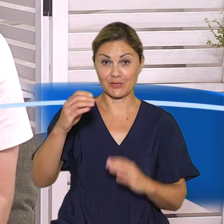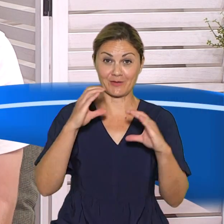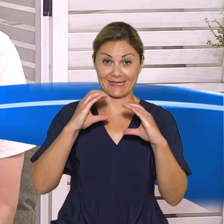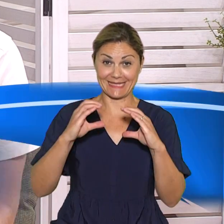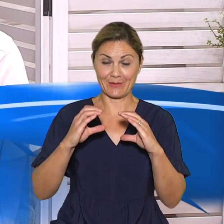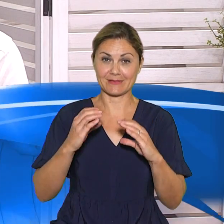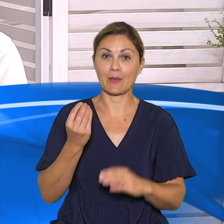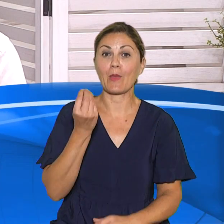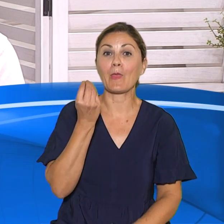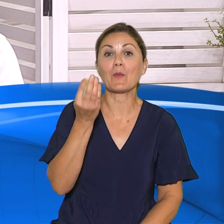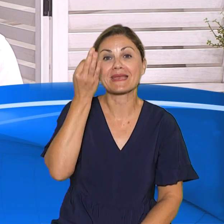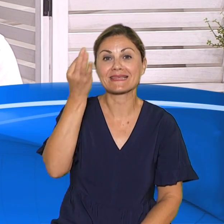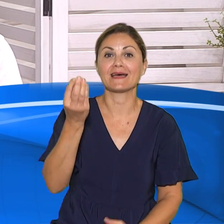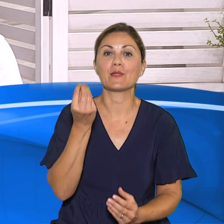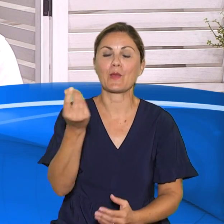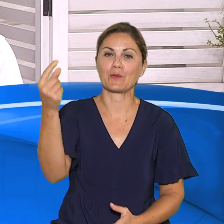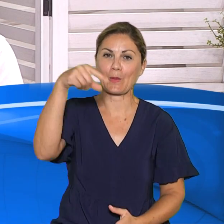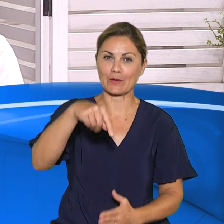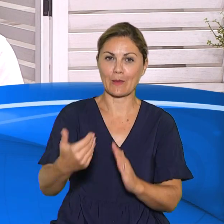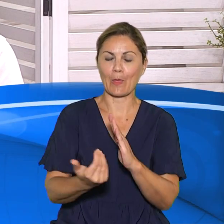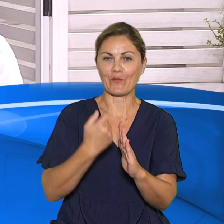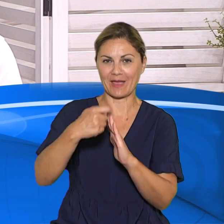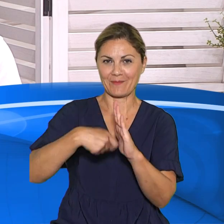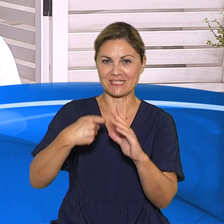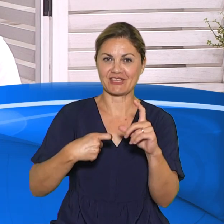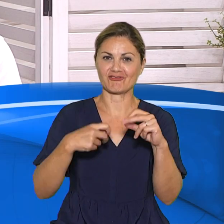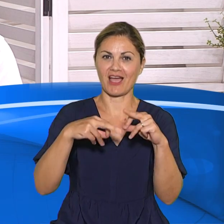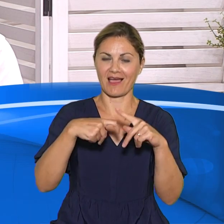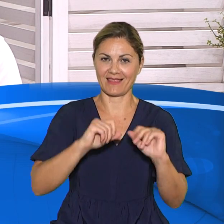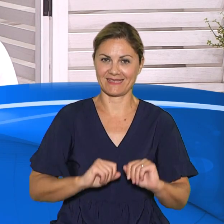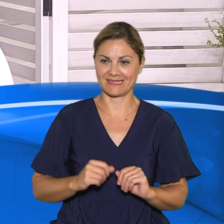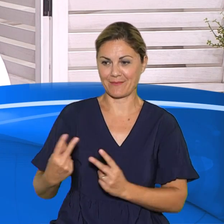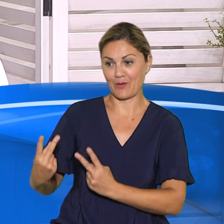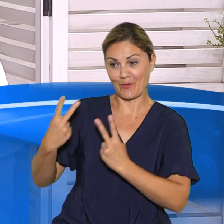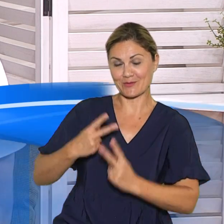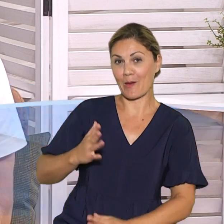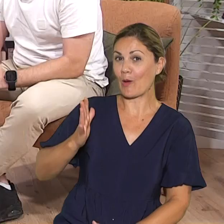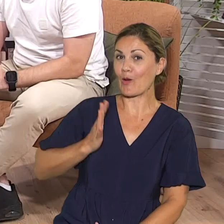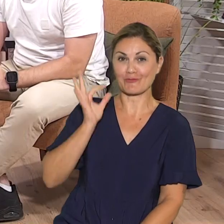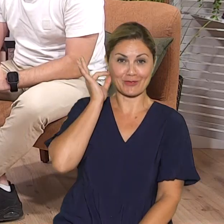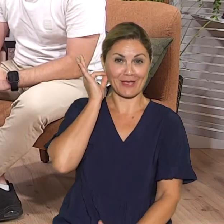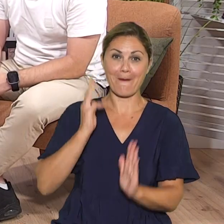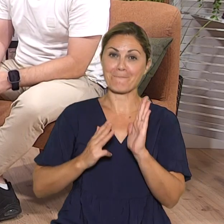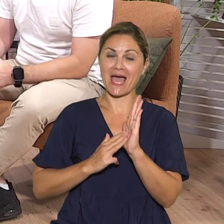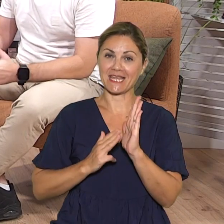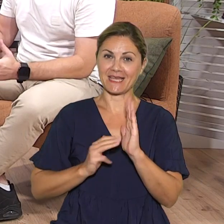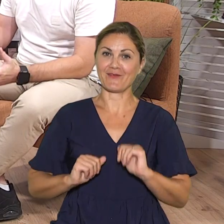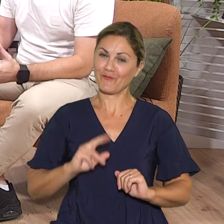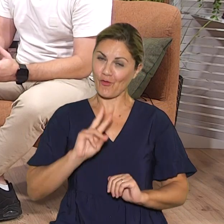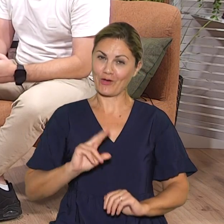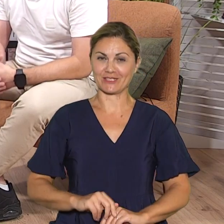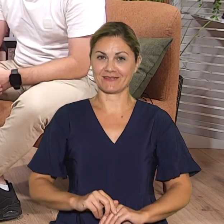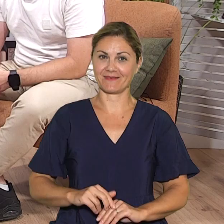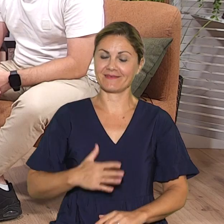Poštovani gledatelji, dobar dan i dobrodošli u još jednu Čakalicu. S nama je danas Marija Vukoša. Dobar dan. Dobar dan. Evo ga, iznimna